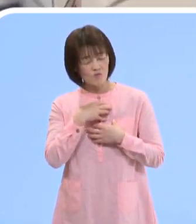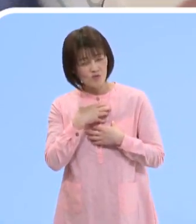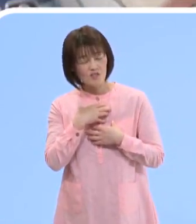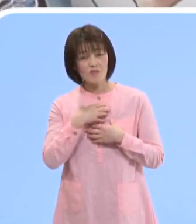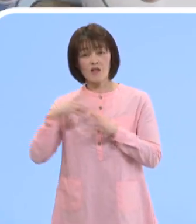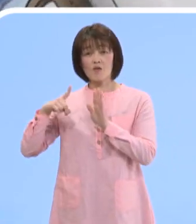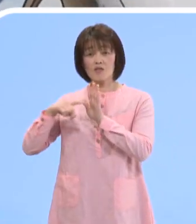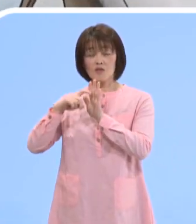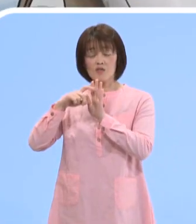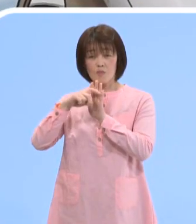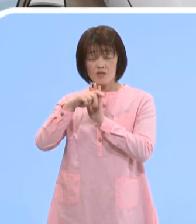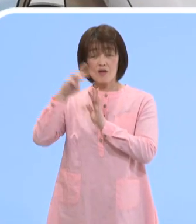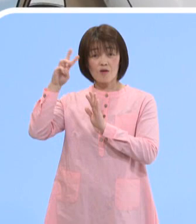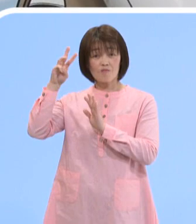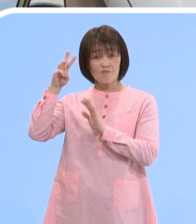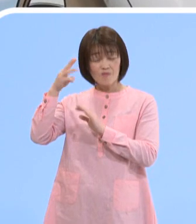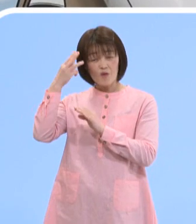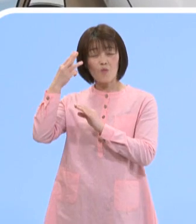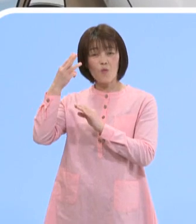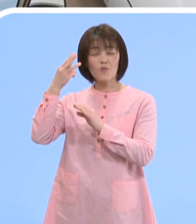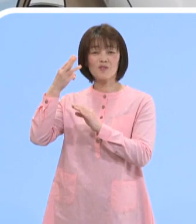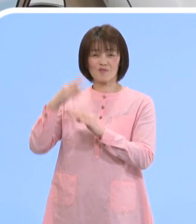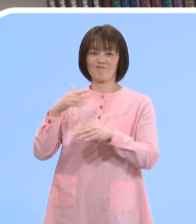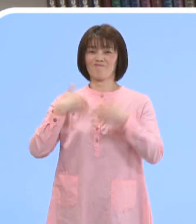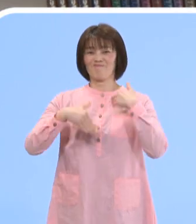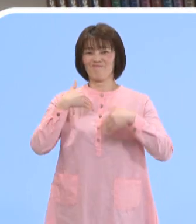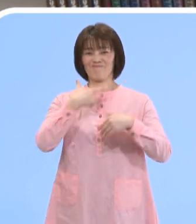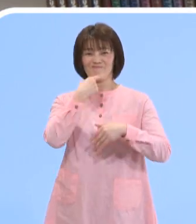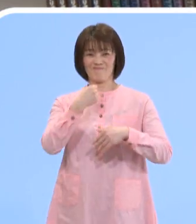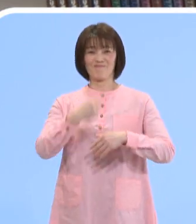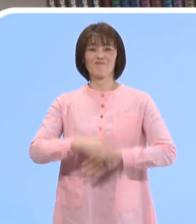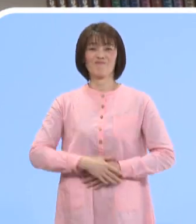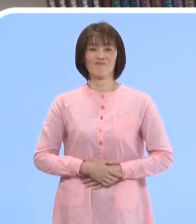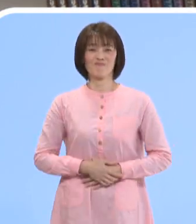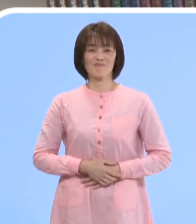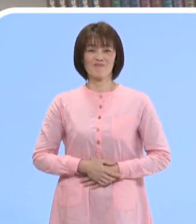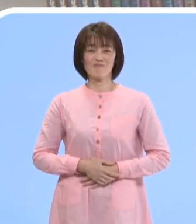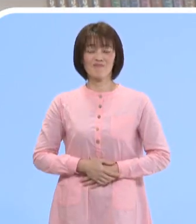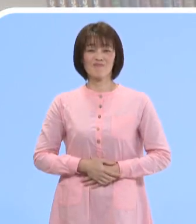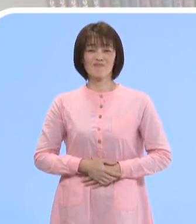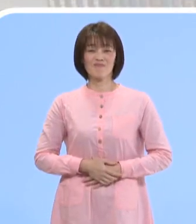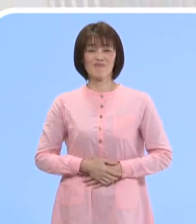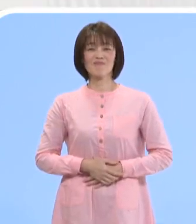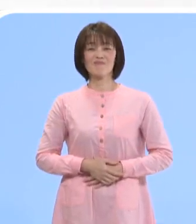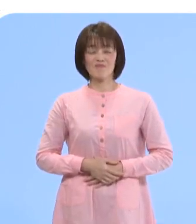んから学べることが多いんで、これからもなんか参考にして楽しませてもらえたらなと思ってます。